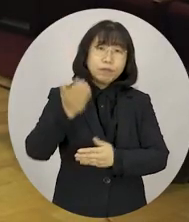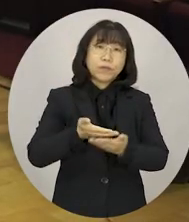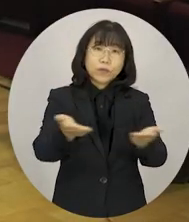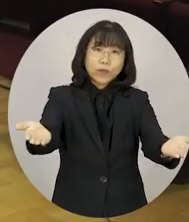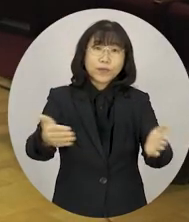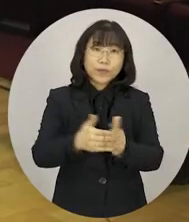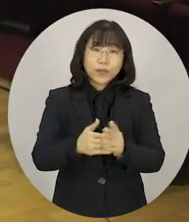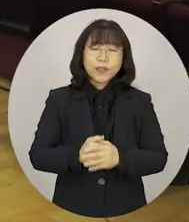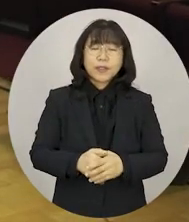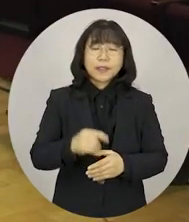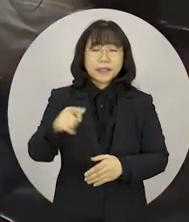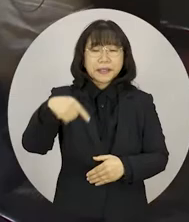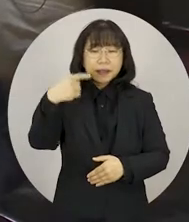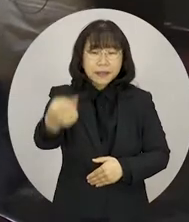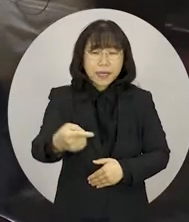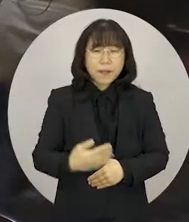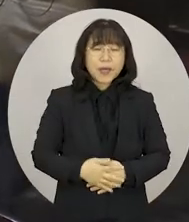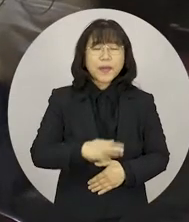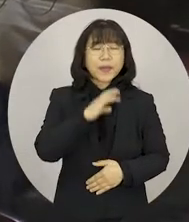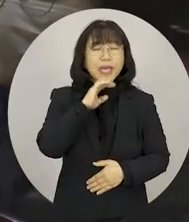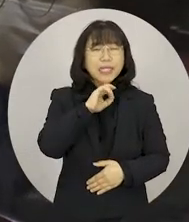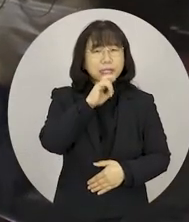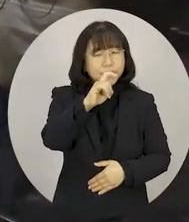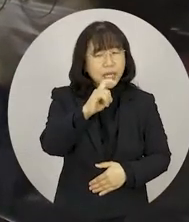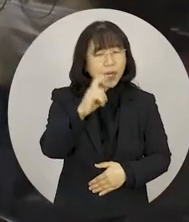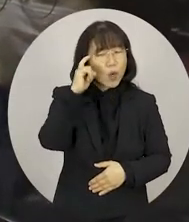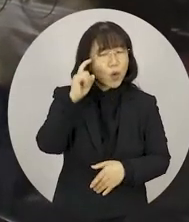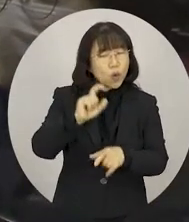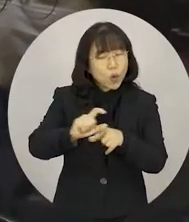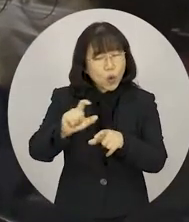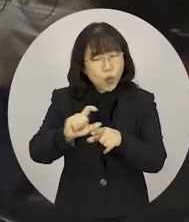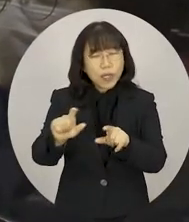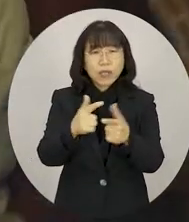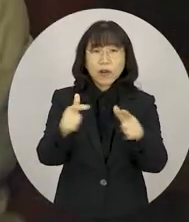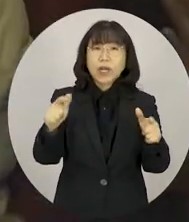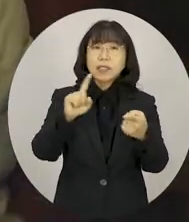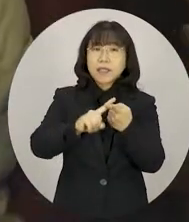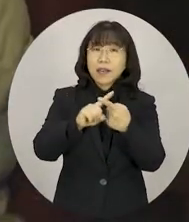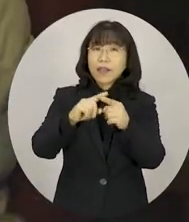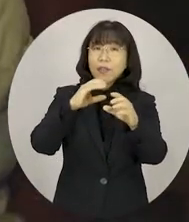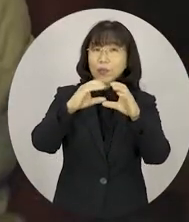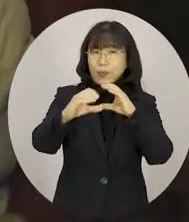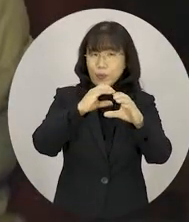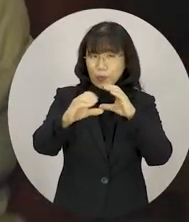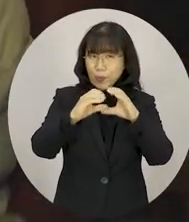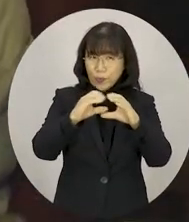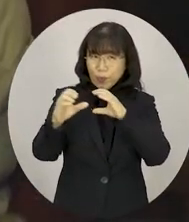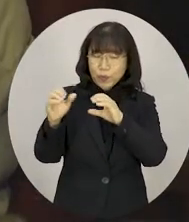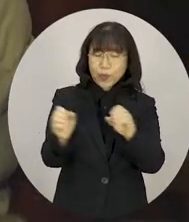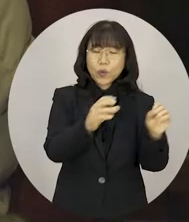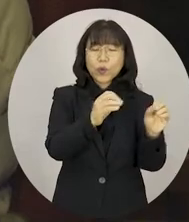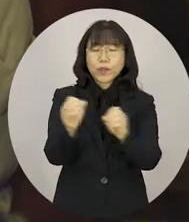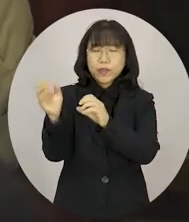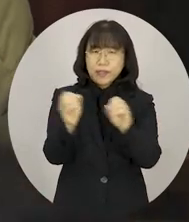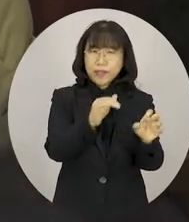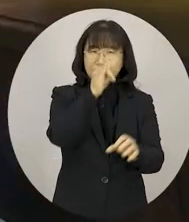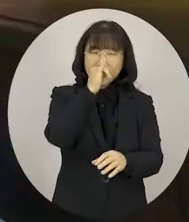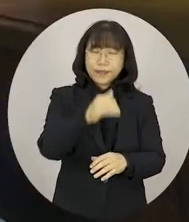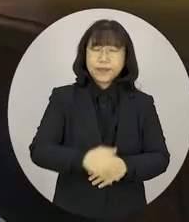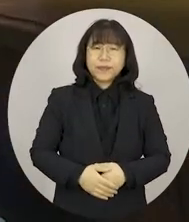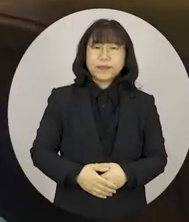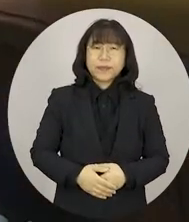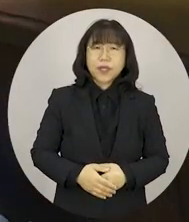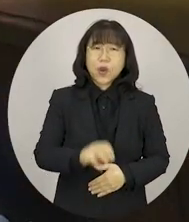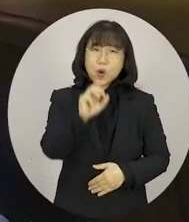희망의 메시지를 전했습니다. 이어 10대로서의 고민, 궁금한 점에 대해 실시간 소통하는